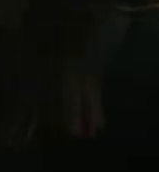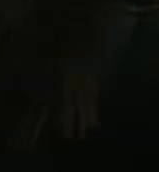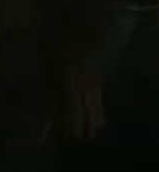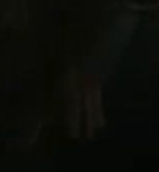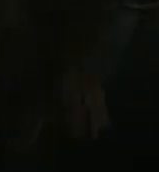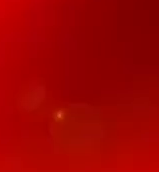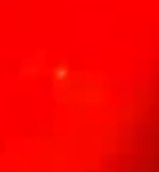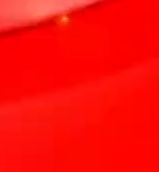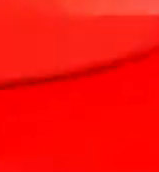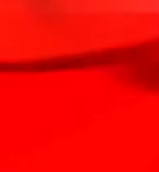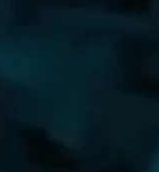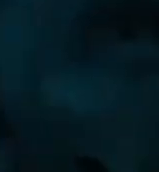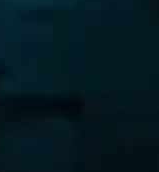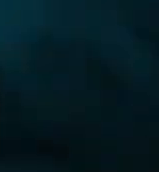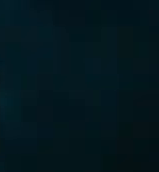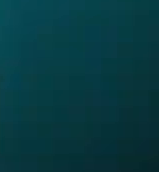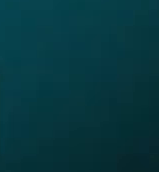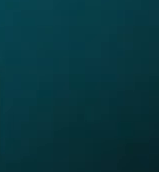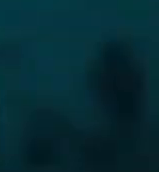tanawin.